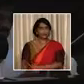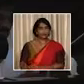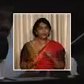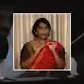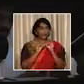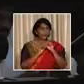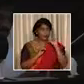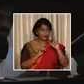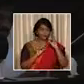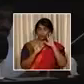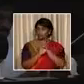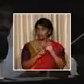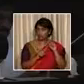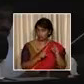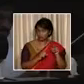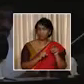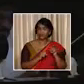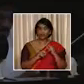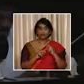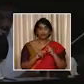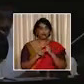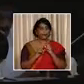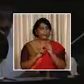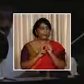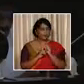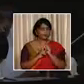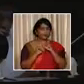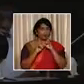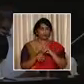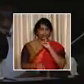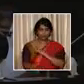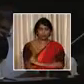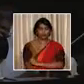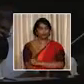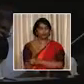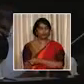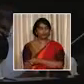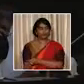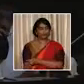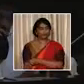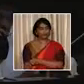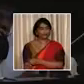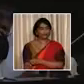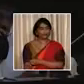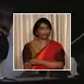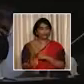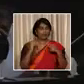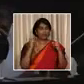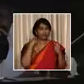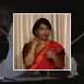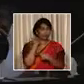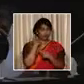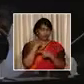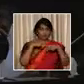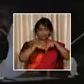இருந்த பிரான்சிஸ் கரிசன் அவர்களும் இவ்வாறு சொல்கிறார், முட்கம்பி அடித்த வேலிக்குள் செம்மறி ஆடுகளைப் போல் எங்களை